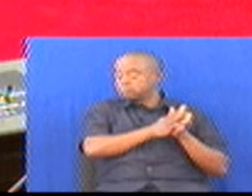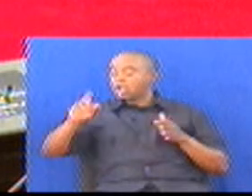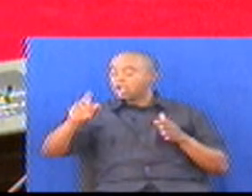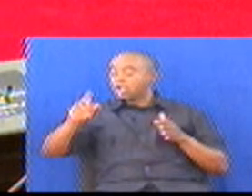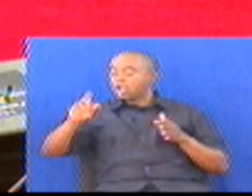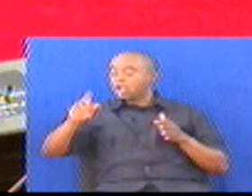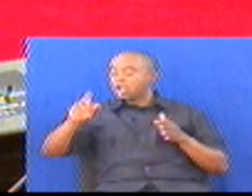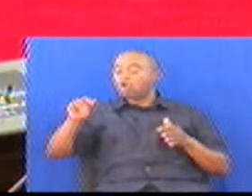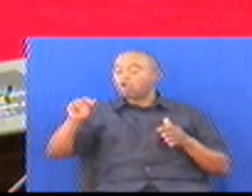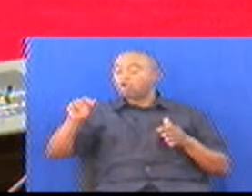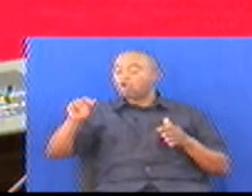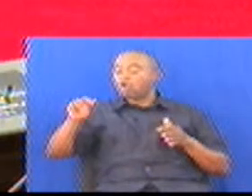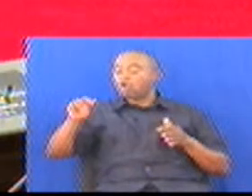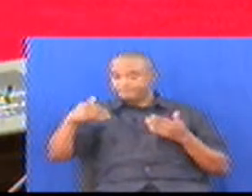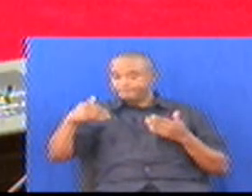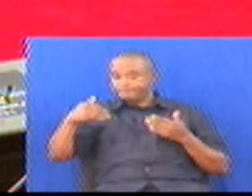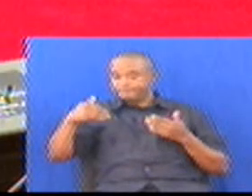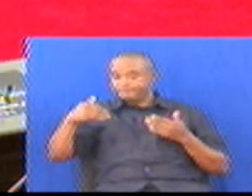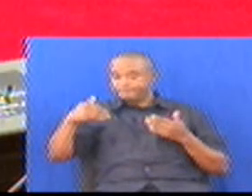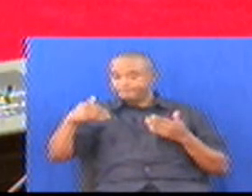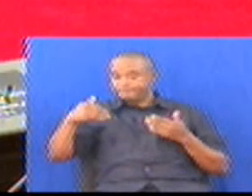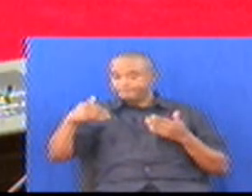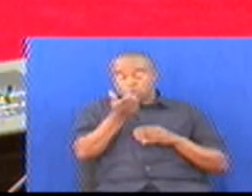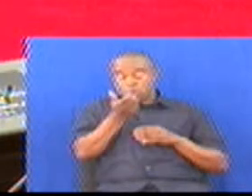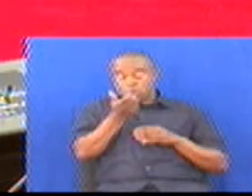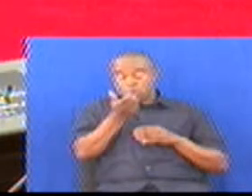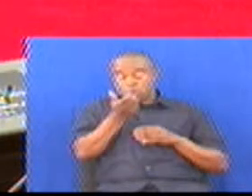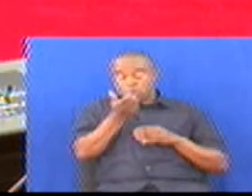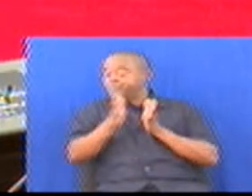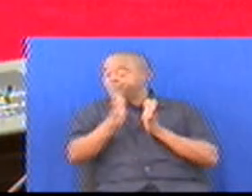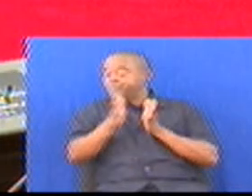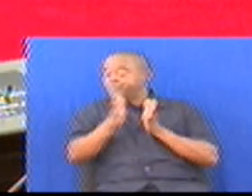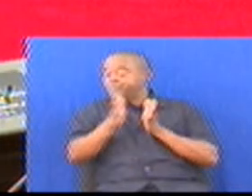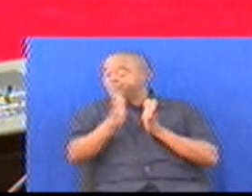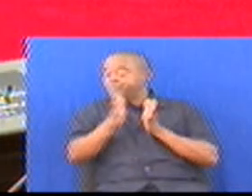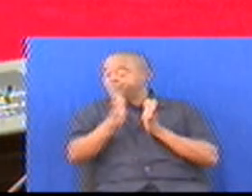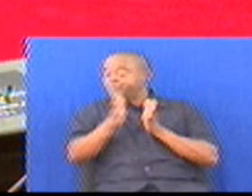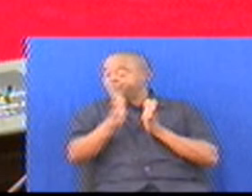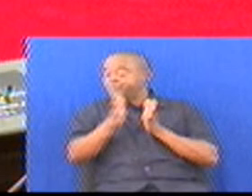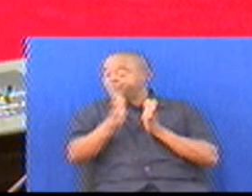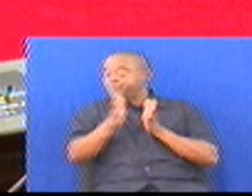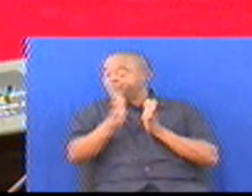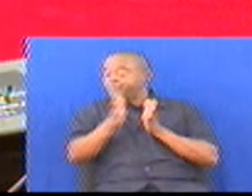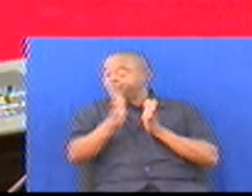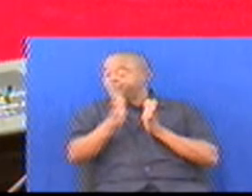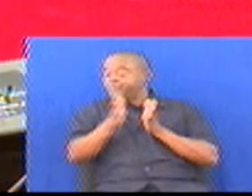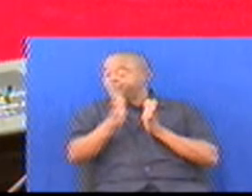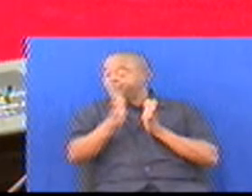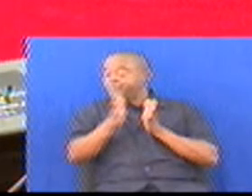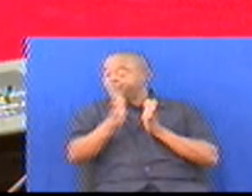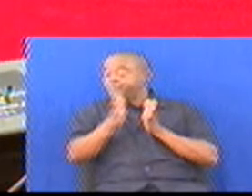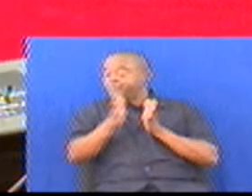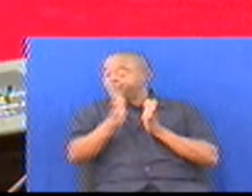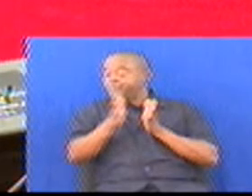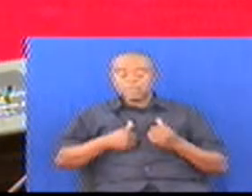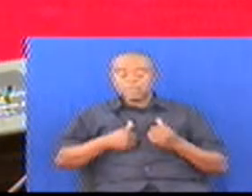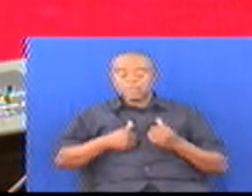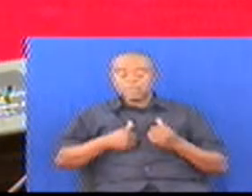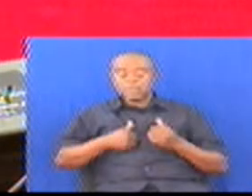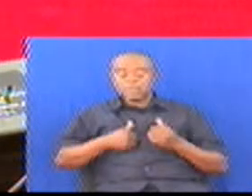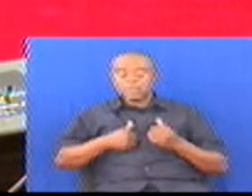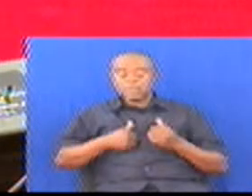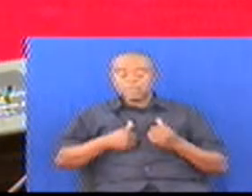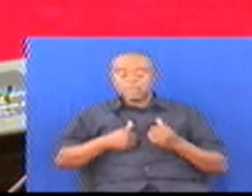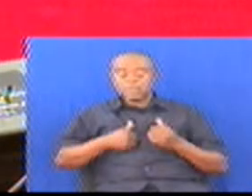Ukarabati wa reli ya Moshi hadi Arusha kilomita 86 umekamilika na umeanza kufanya kazi. Na ukarabati wa reli ya Dar es Salaam